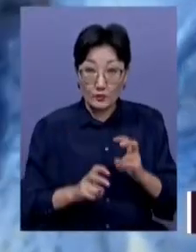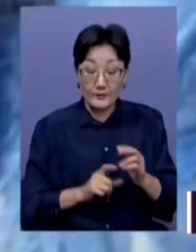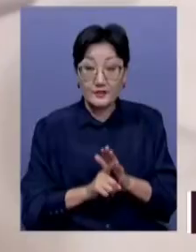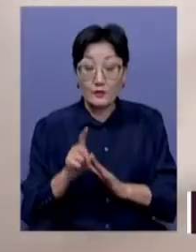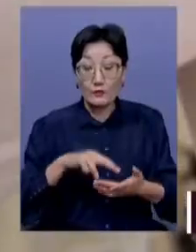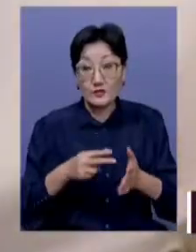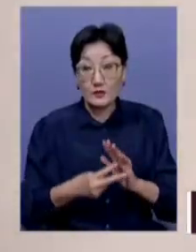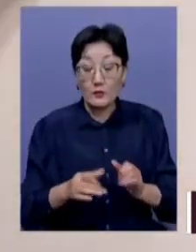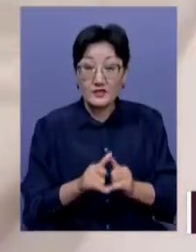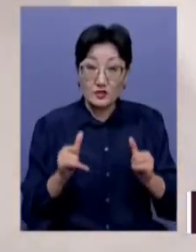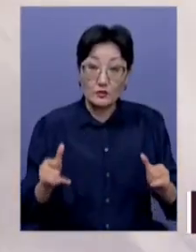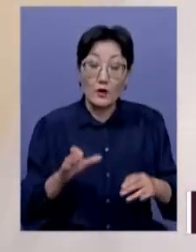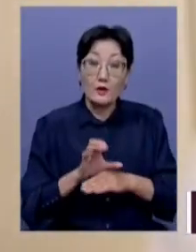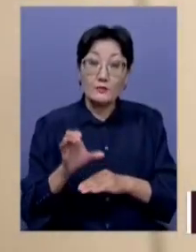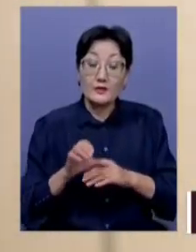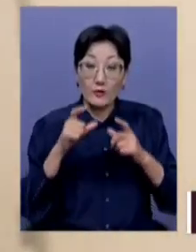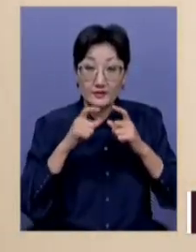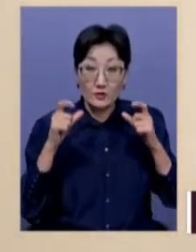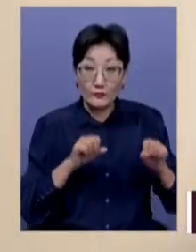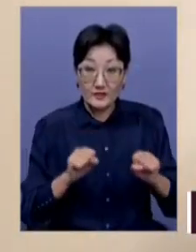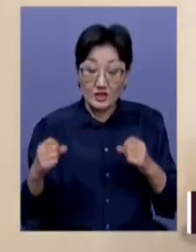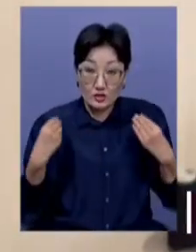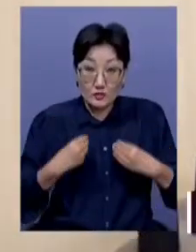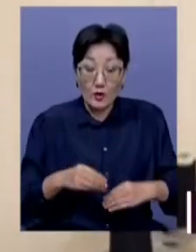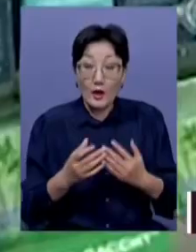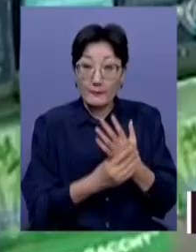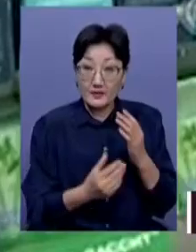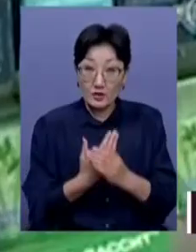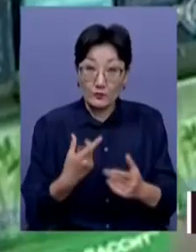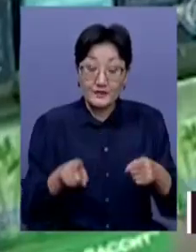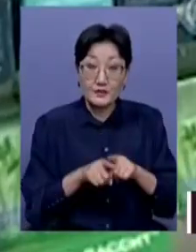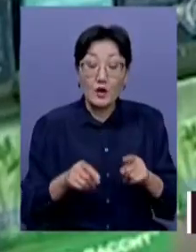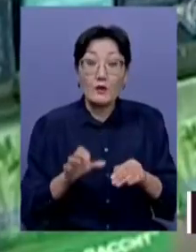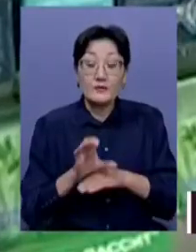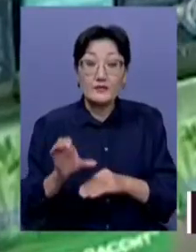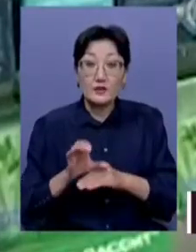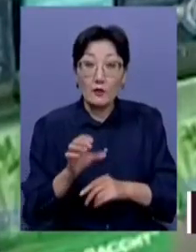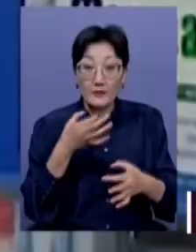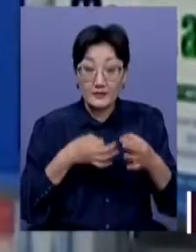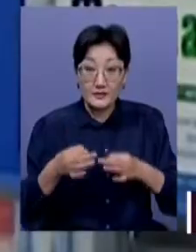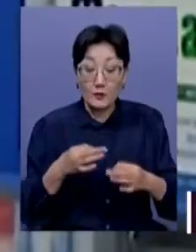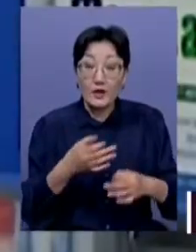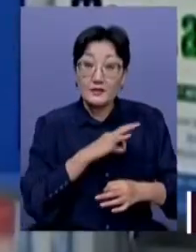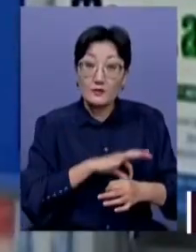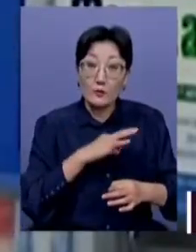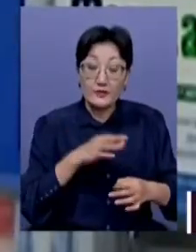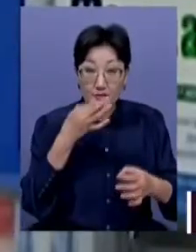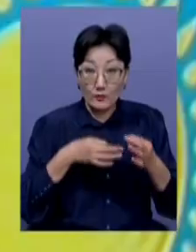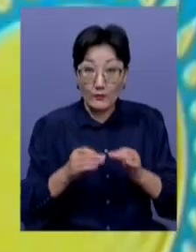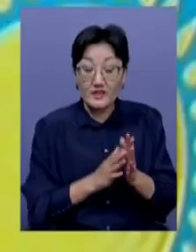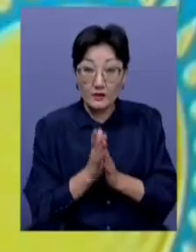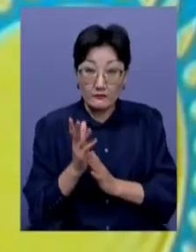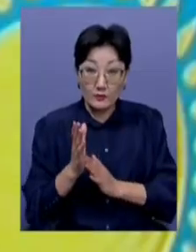Начать планируется с увеличения производства масок, защитных костюмов и перчаток, а также выпуска медикаментов с использованием лекарственных трав.